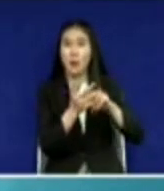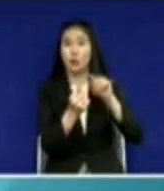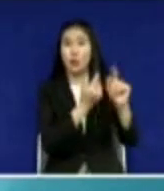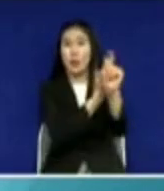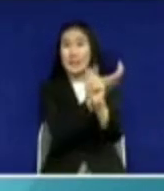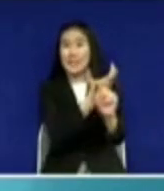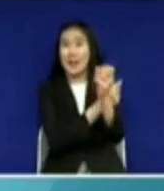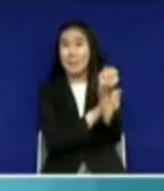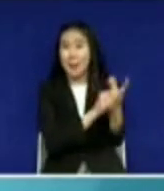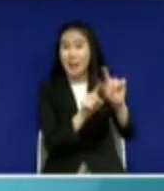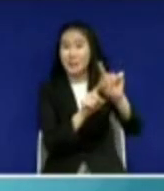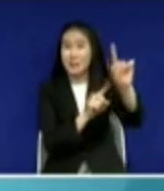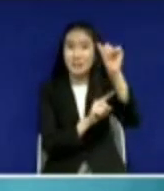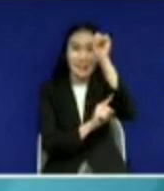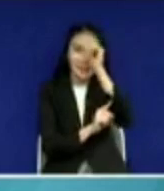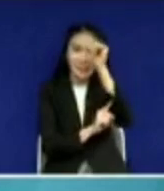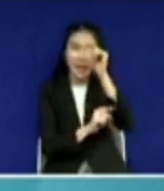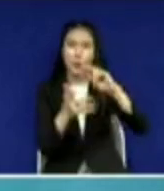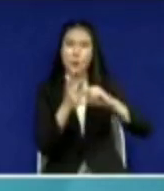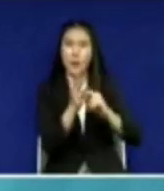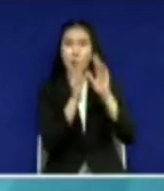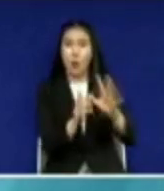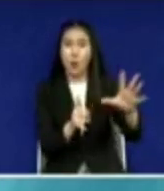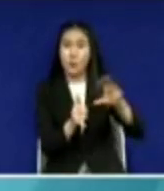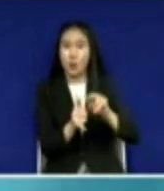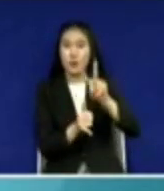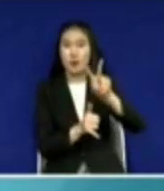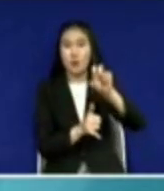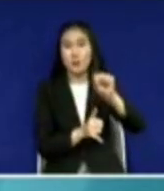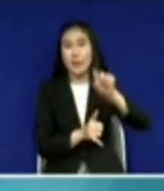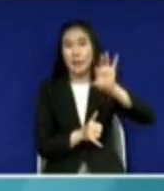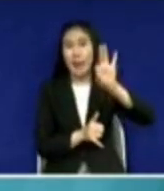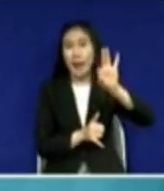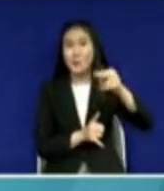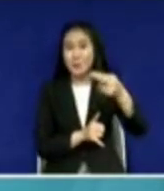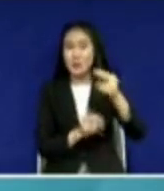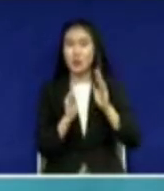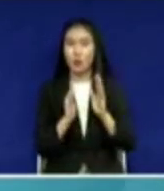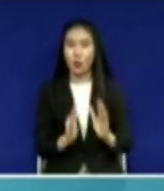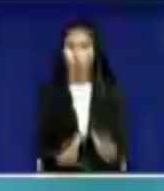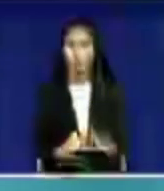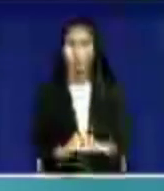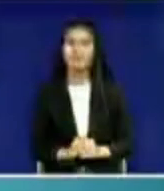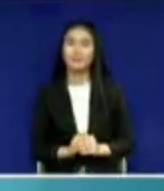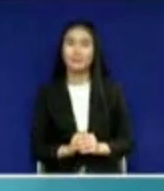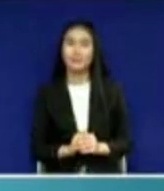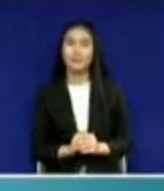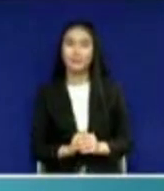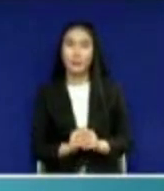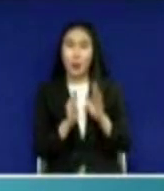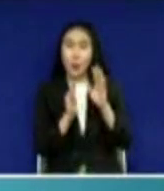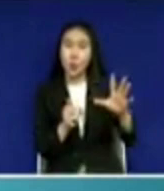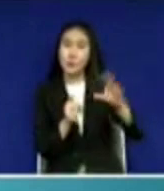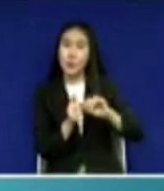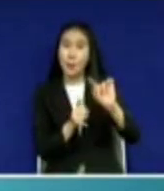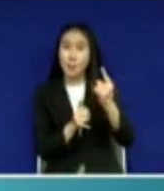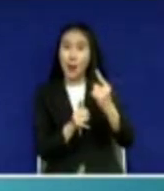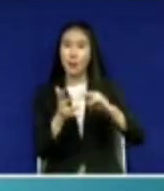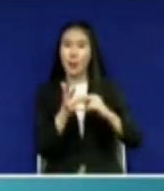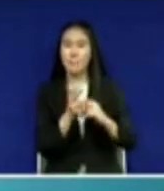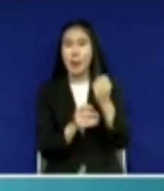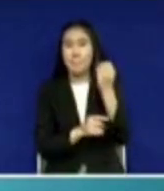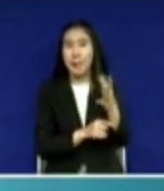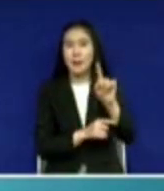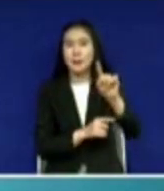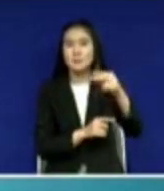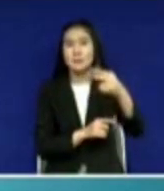ของเราก็คือมากถึงเกือบ 290,000 รายแล้วนะคะและจำนวนผู้ป่วยรายใหม่ค่ะในวันนี้ก็มากถึง 11,000